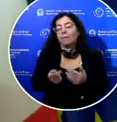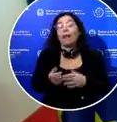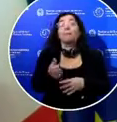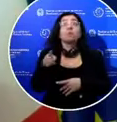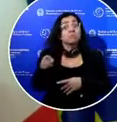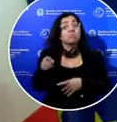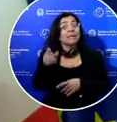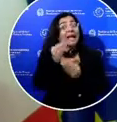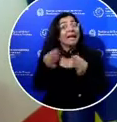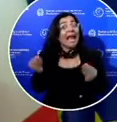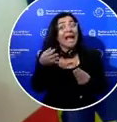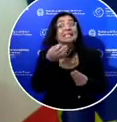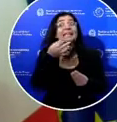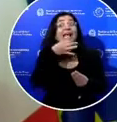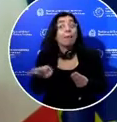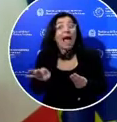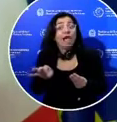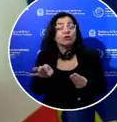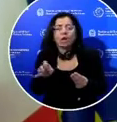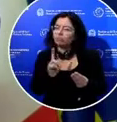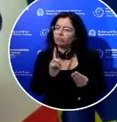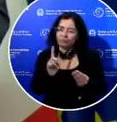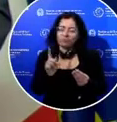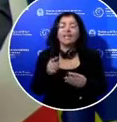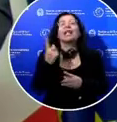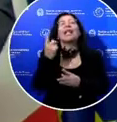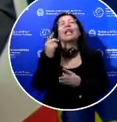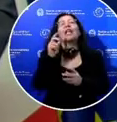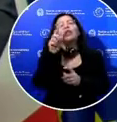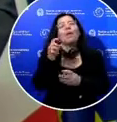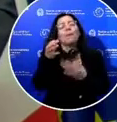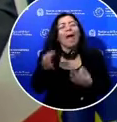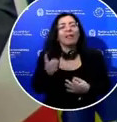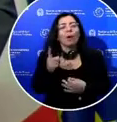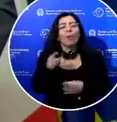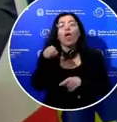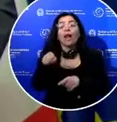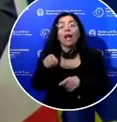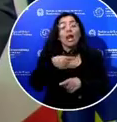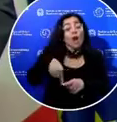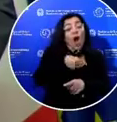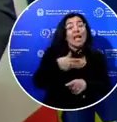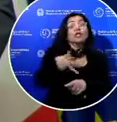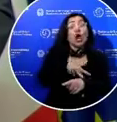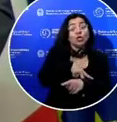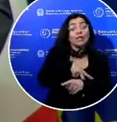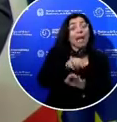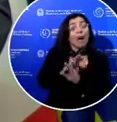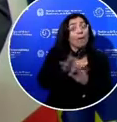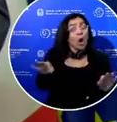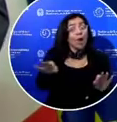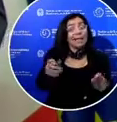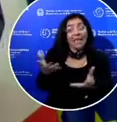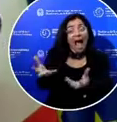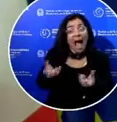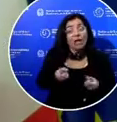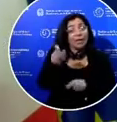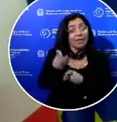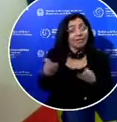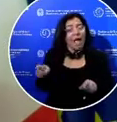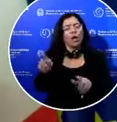la domanda giusta è: sarà la nostra società in grado di accettarli senza pregiudizio dopo che hanno superato il